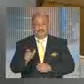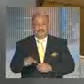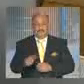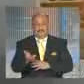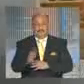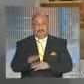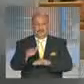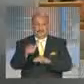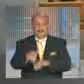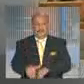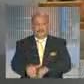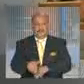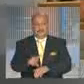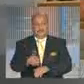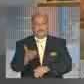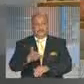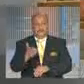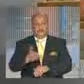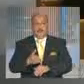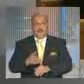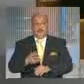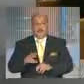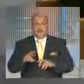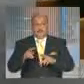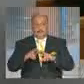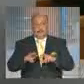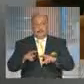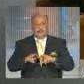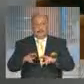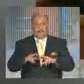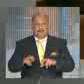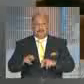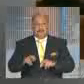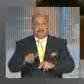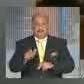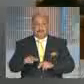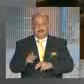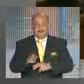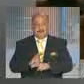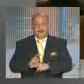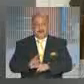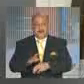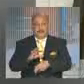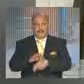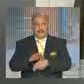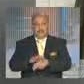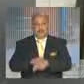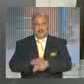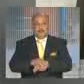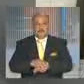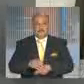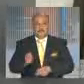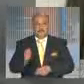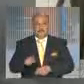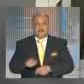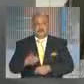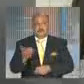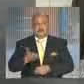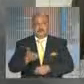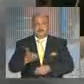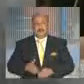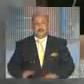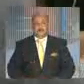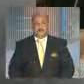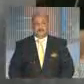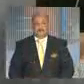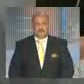واللذين مثولا بحالة سراح، غير أن إشكالا حصل أثناء الجلسة أثار حفيظة القائمين بالحق الشخصي. اليوم